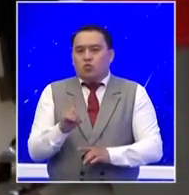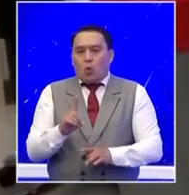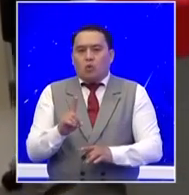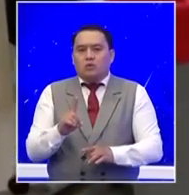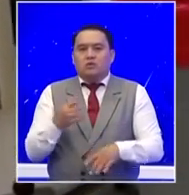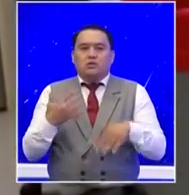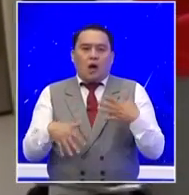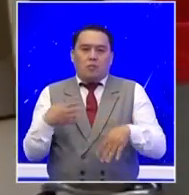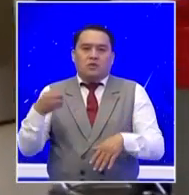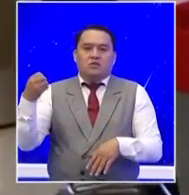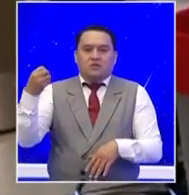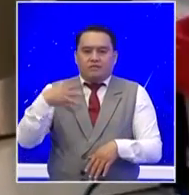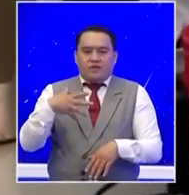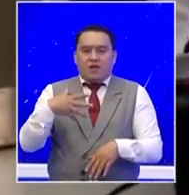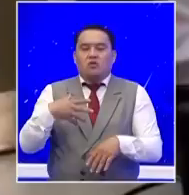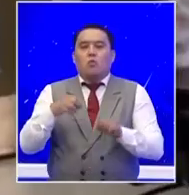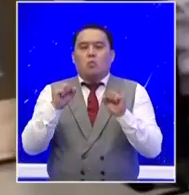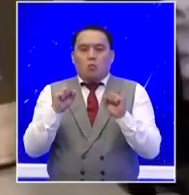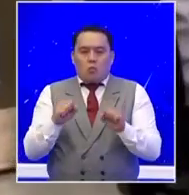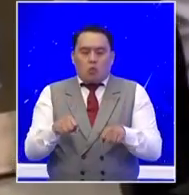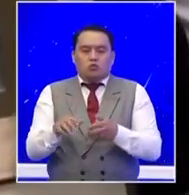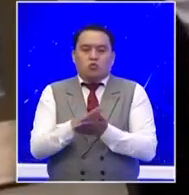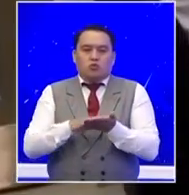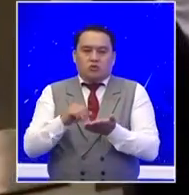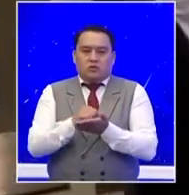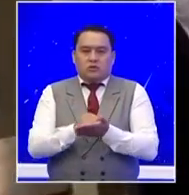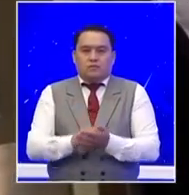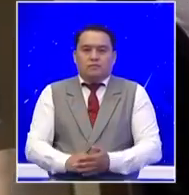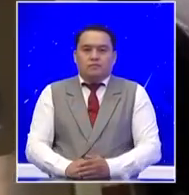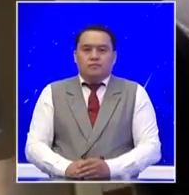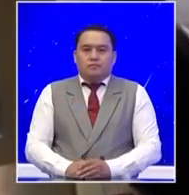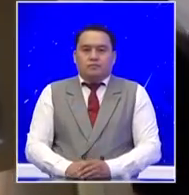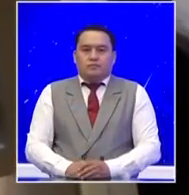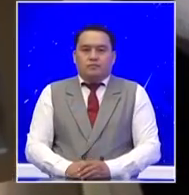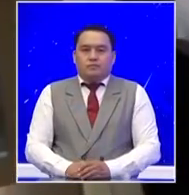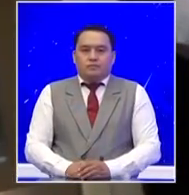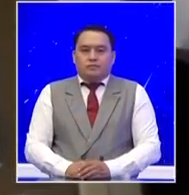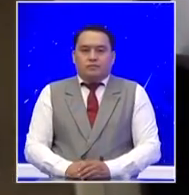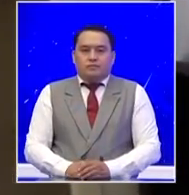более слабый свет борется с коронавирусом, хотя и медленнее.